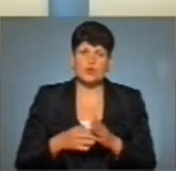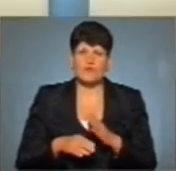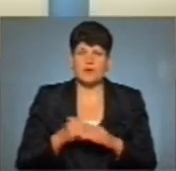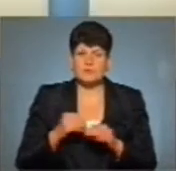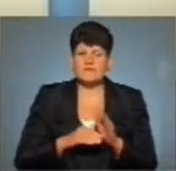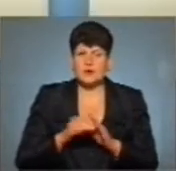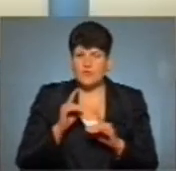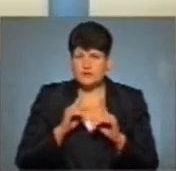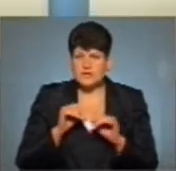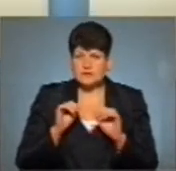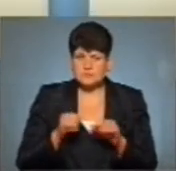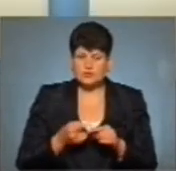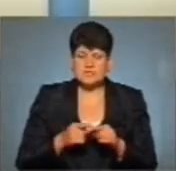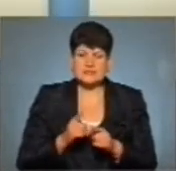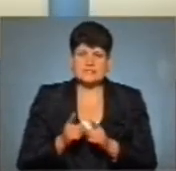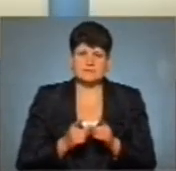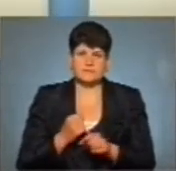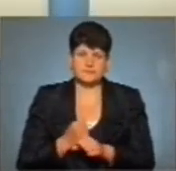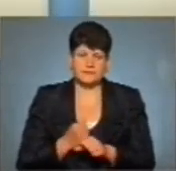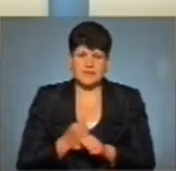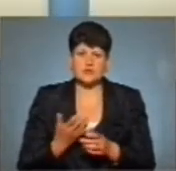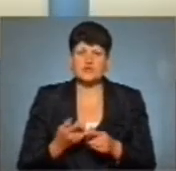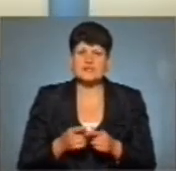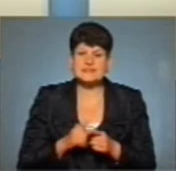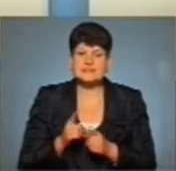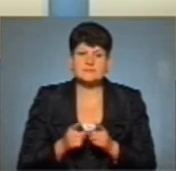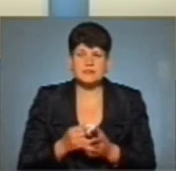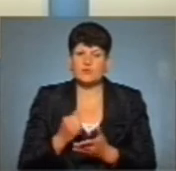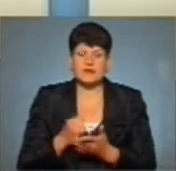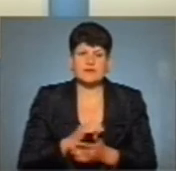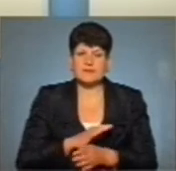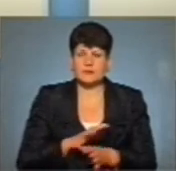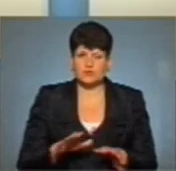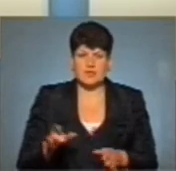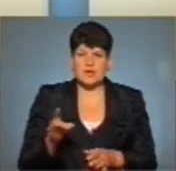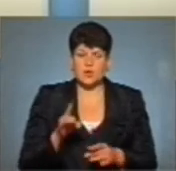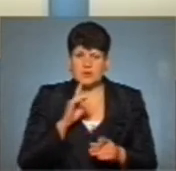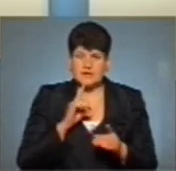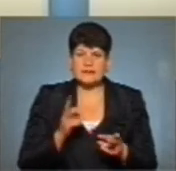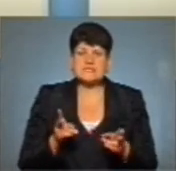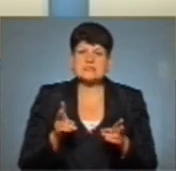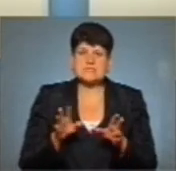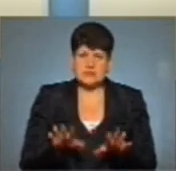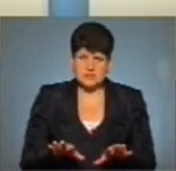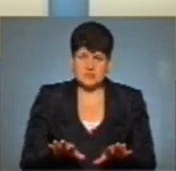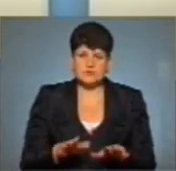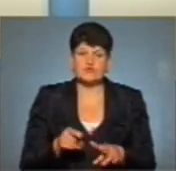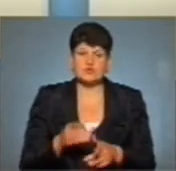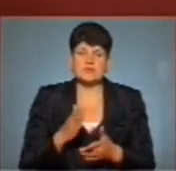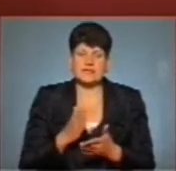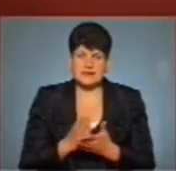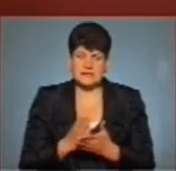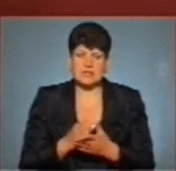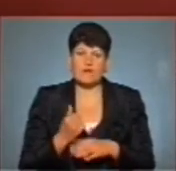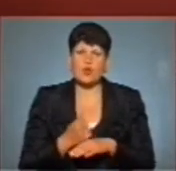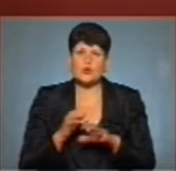Верховна Рада зможе ці зміни ухвалити. Якщо ці зміни ухвалені не будуть, районні ради залишаються зараз, вони є чинними в Конституції,